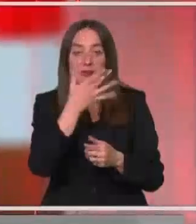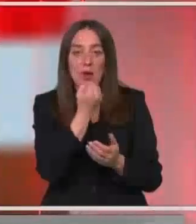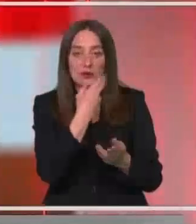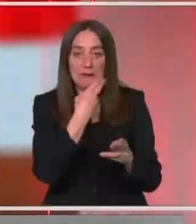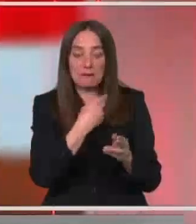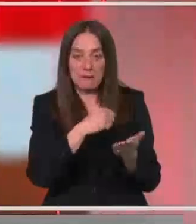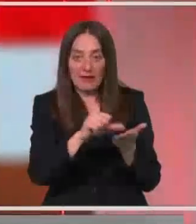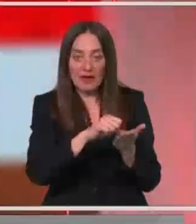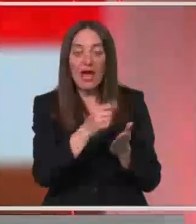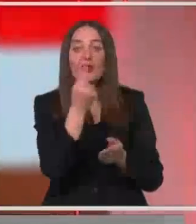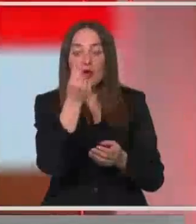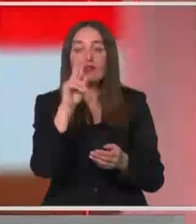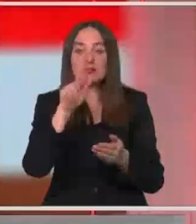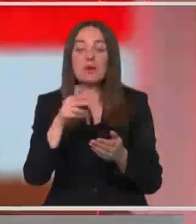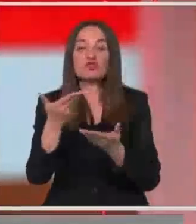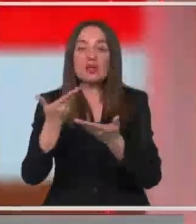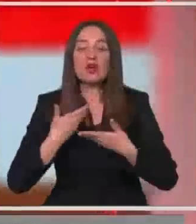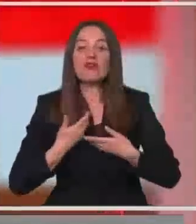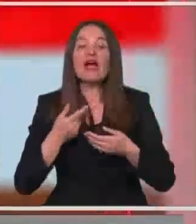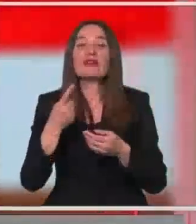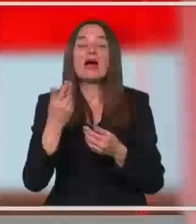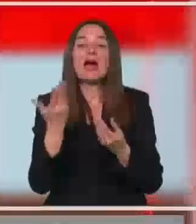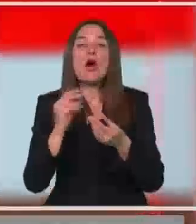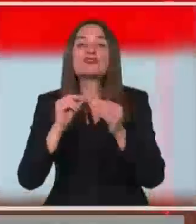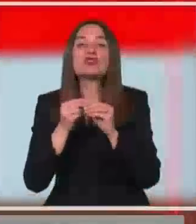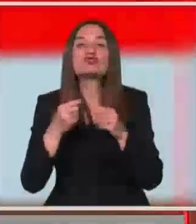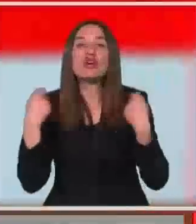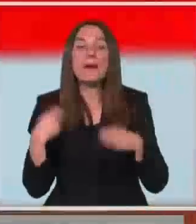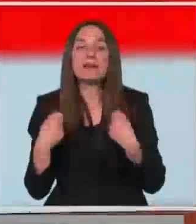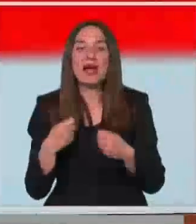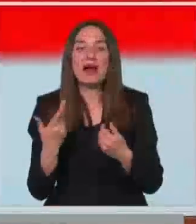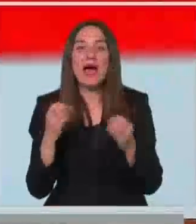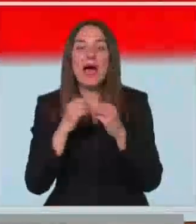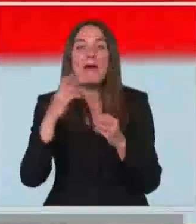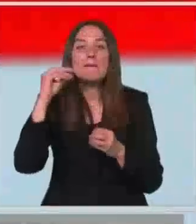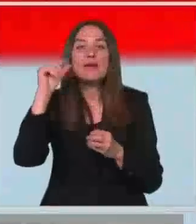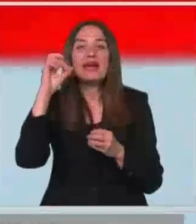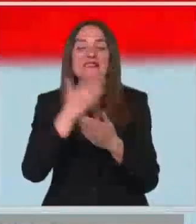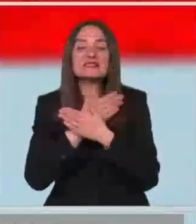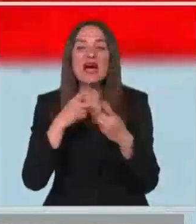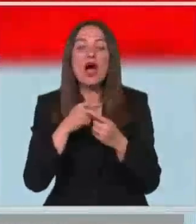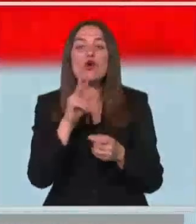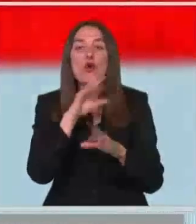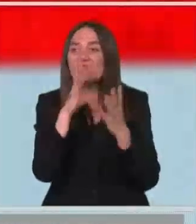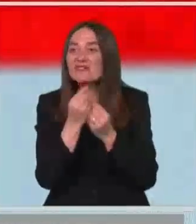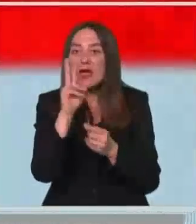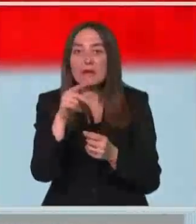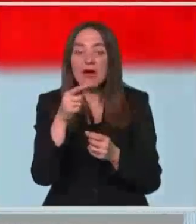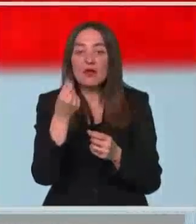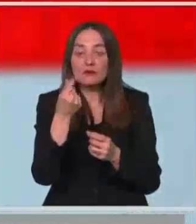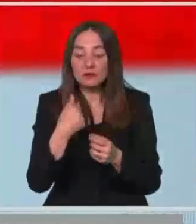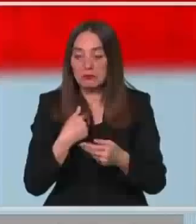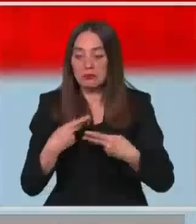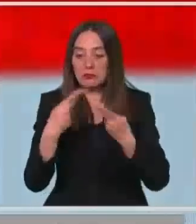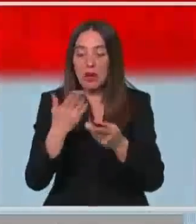banaka, novac mogu da dobiju i na tržištu kapitala, na berzi. Dakle, na berzi gledate ko sve ima novca, emitujete svoju obveznicu i